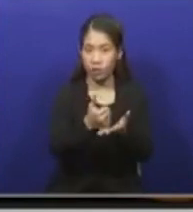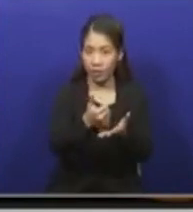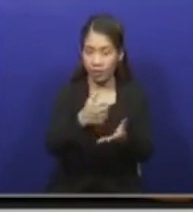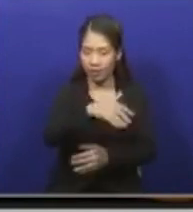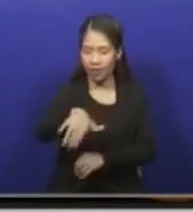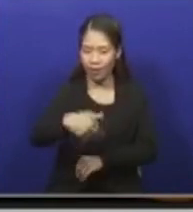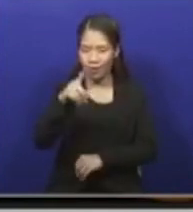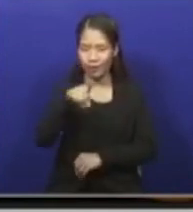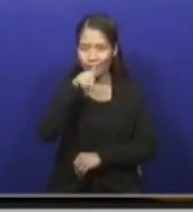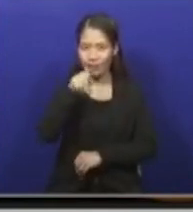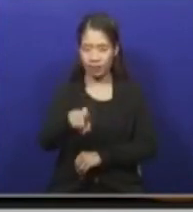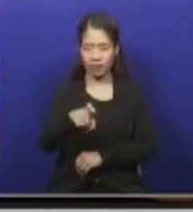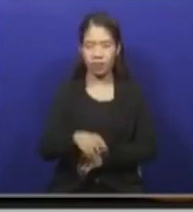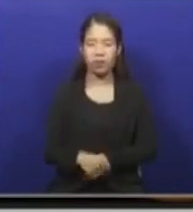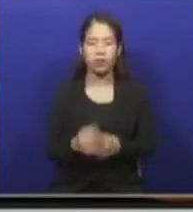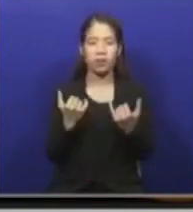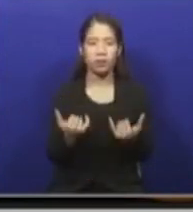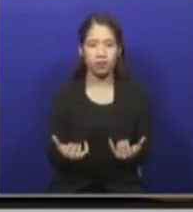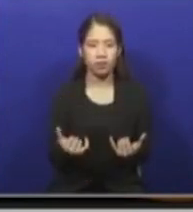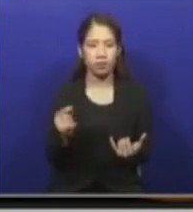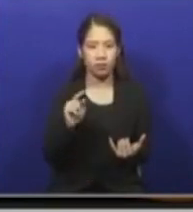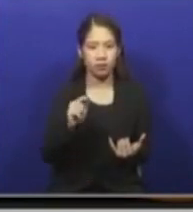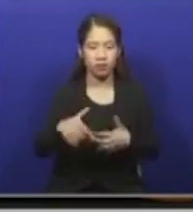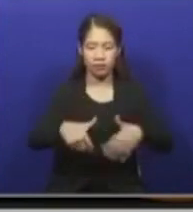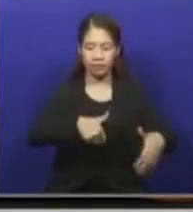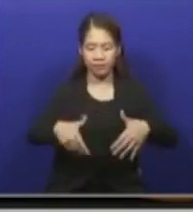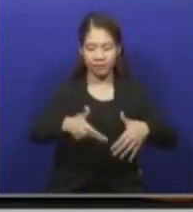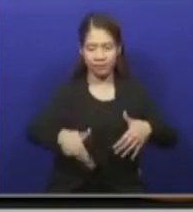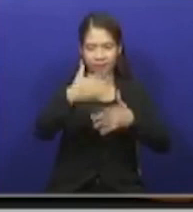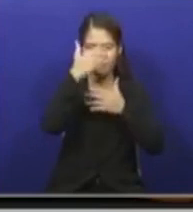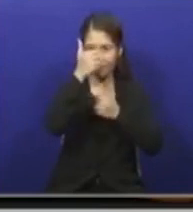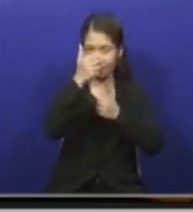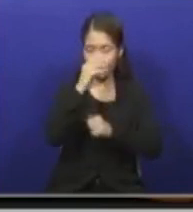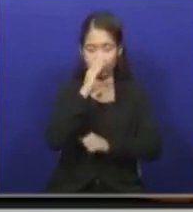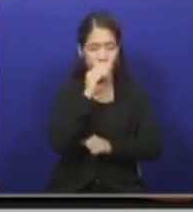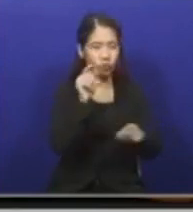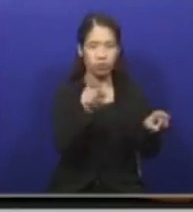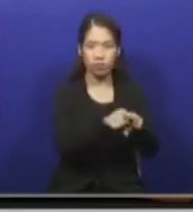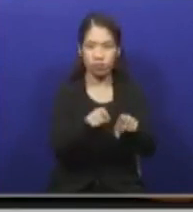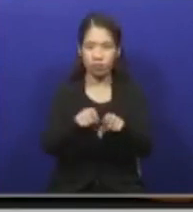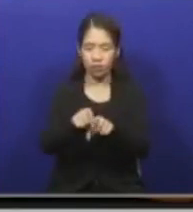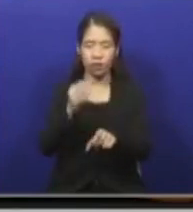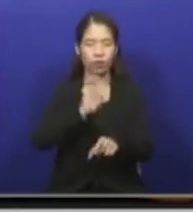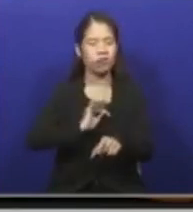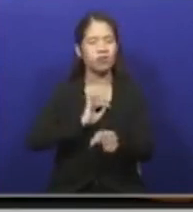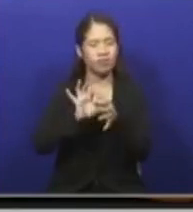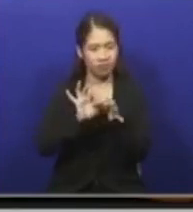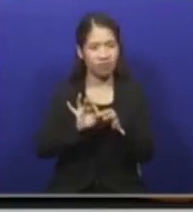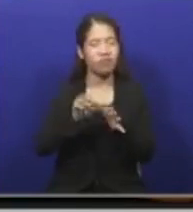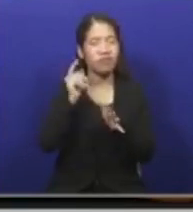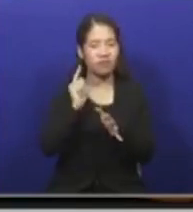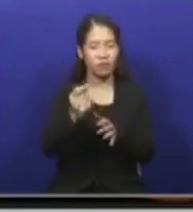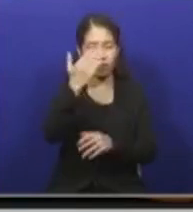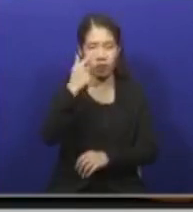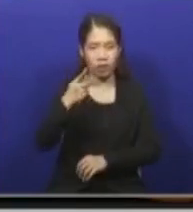ยท่านประธานครับเรื่องนี้เป็นเรื่องที่หลายๆฝ่ายให้ความสนใจและพูดเป็นเสียงเดียวกันครับว่ามันน่าเป็นห่วงจริงๆการที่